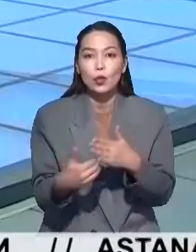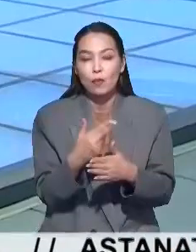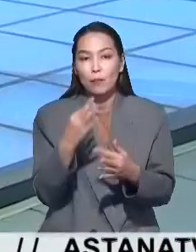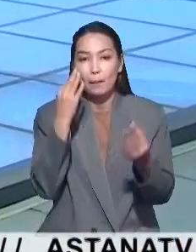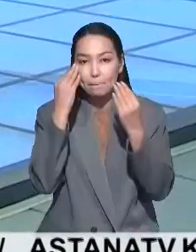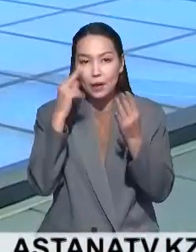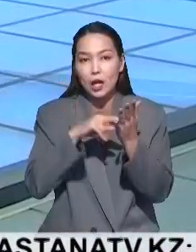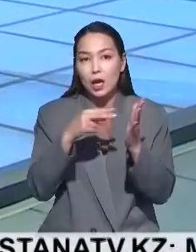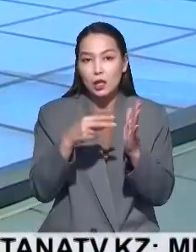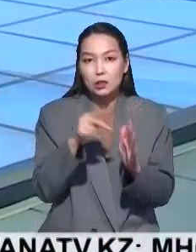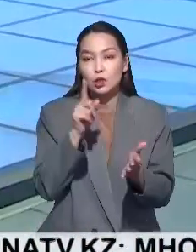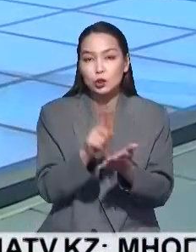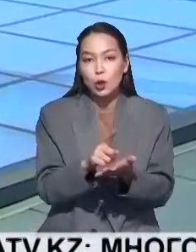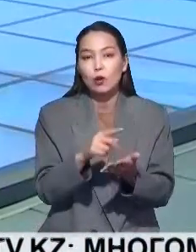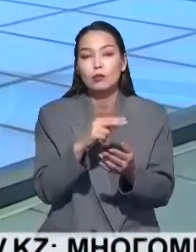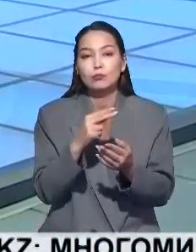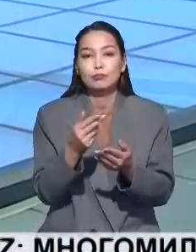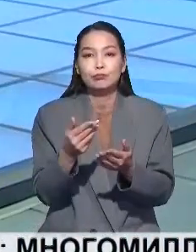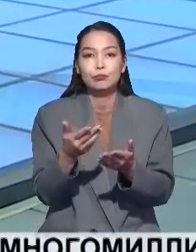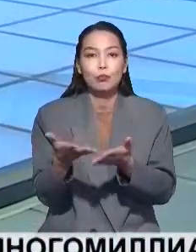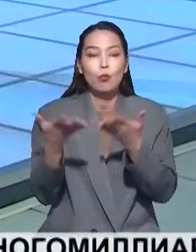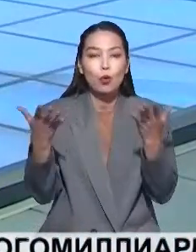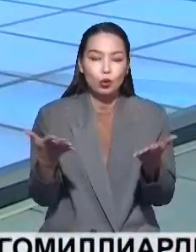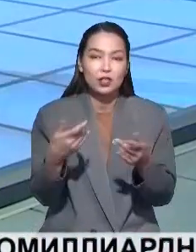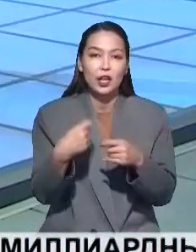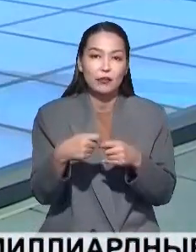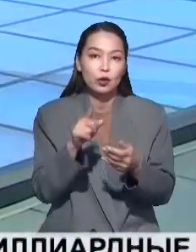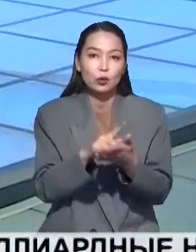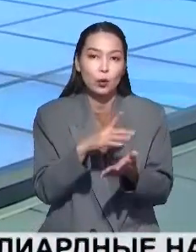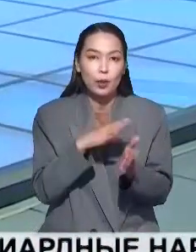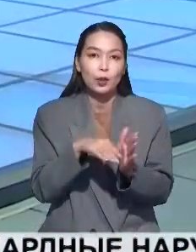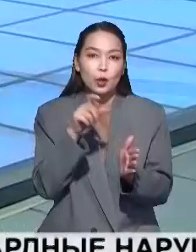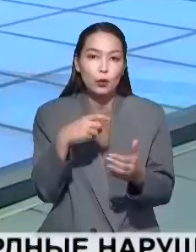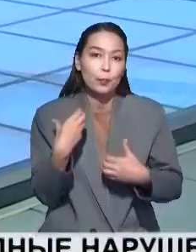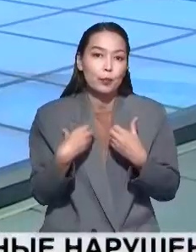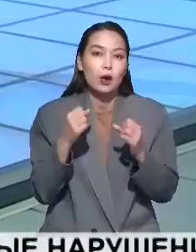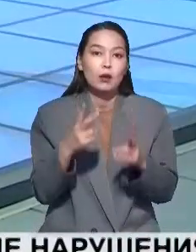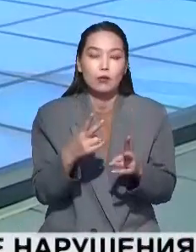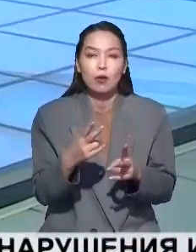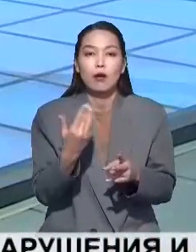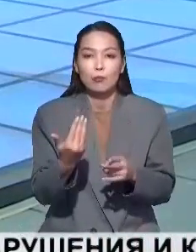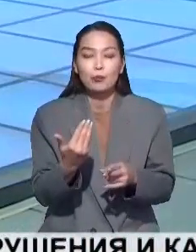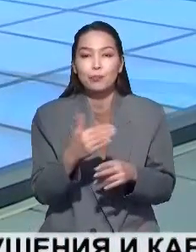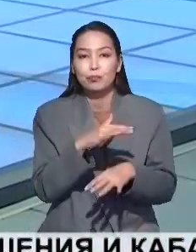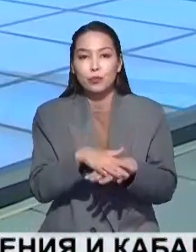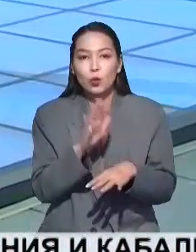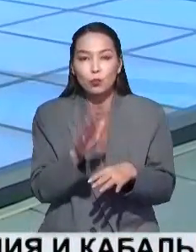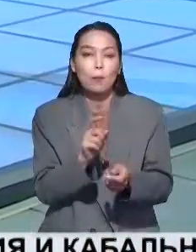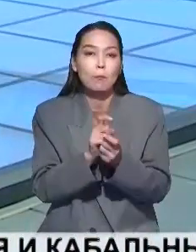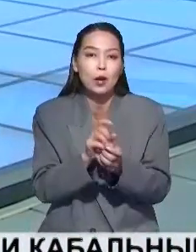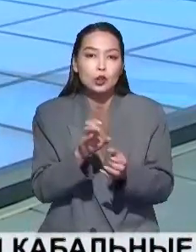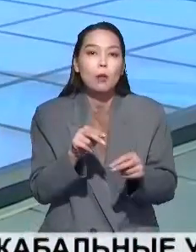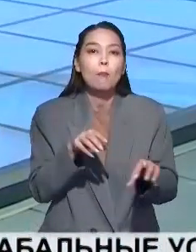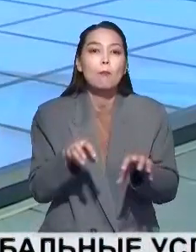мнению разработчиков, должны привлечь в страну больше инвесторов. При этом депутатов беспокоит, как профильные ведомства при этом будут бороться с